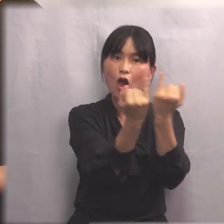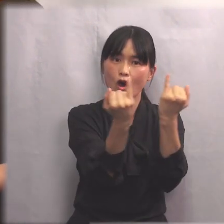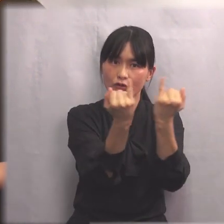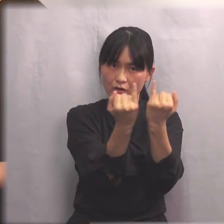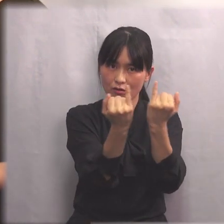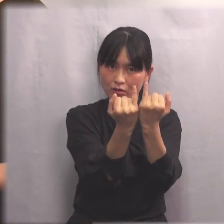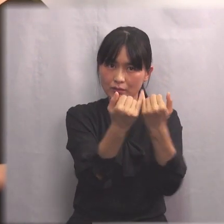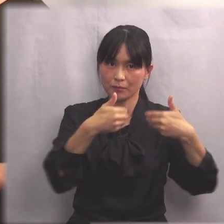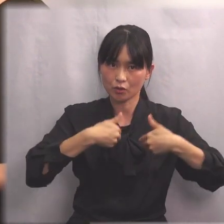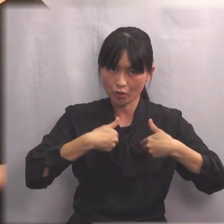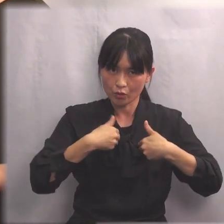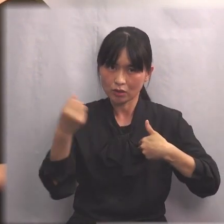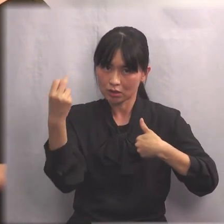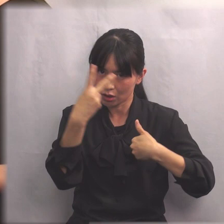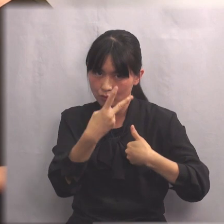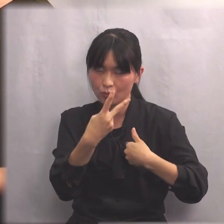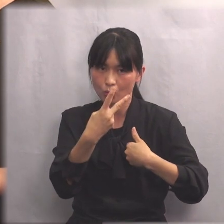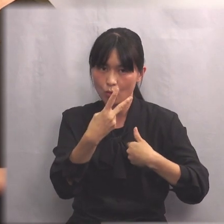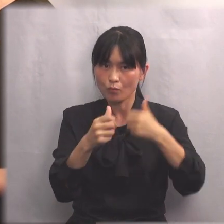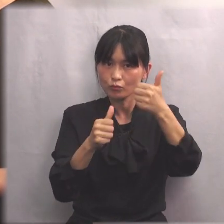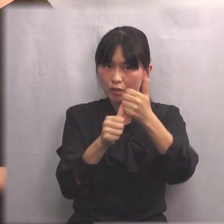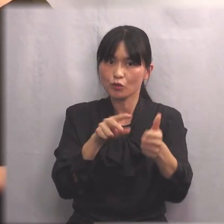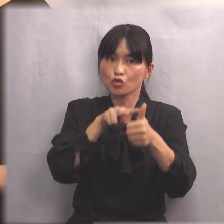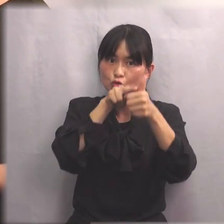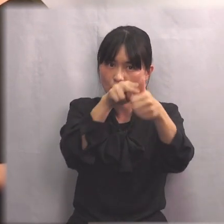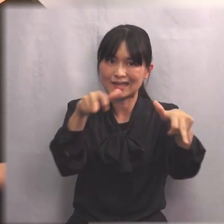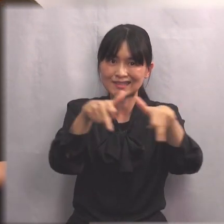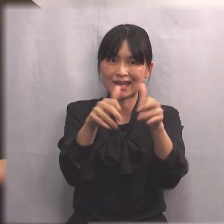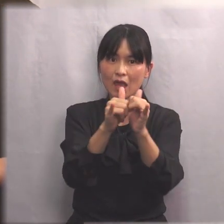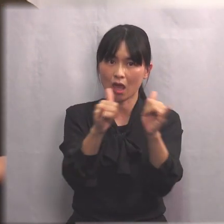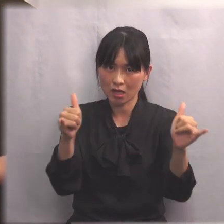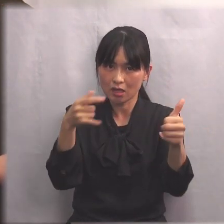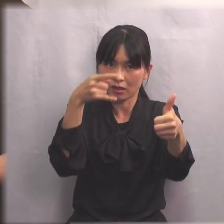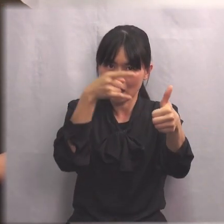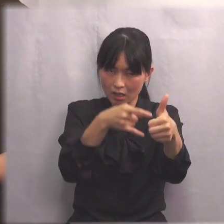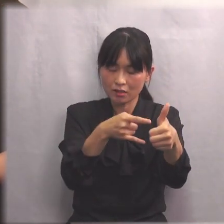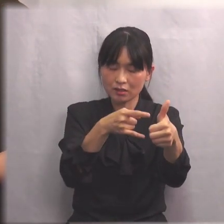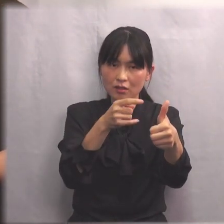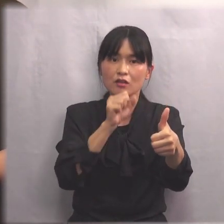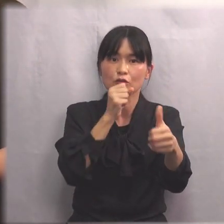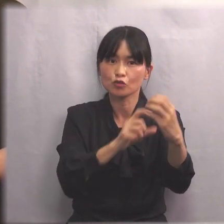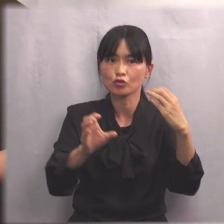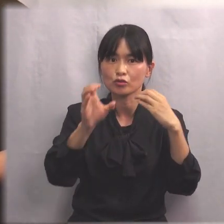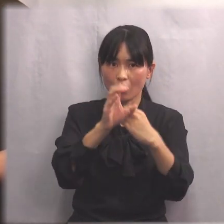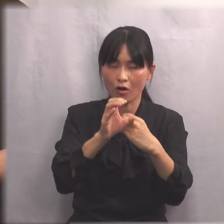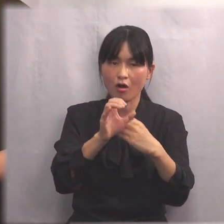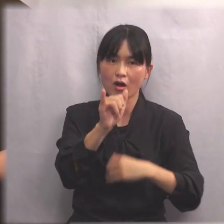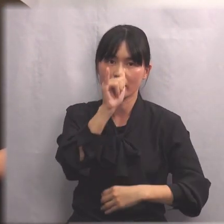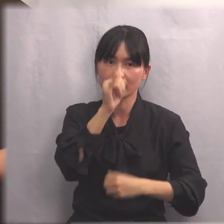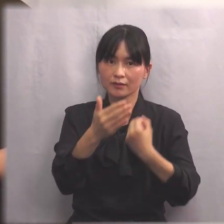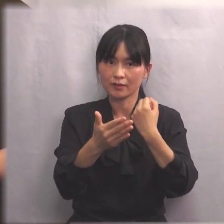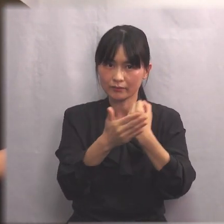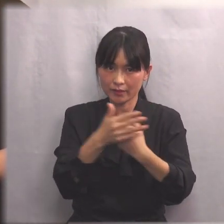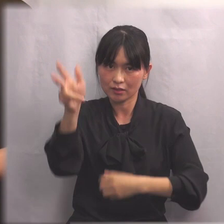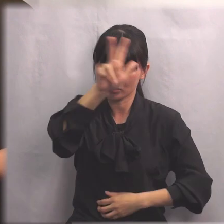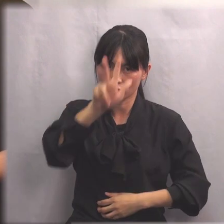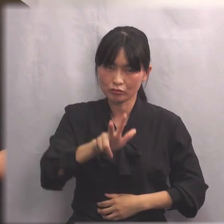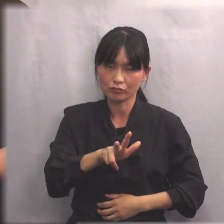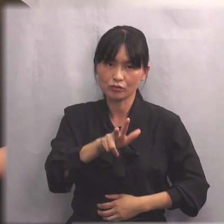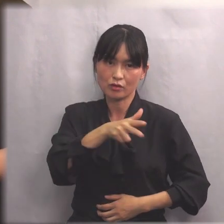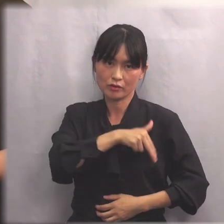이상은 여성이어야 합니다. 그리고 선출직 부대표에 출마하는 장애인 후보에게는 가산점을 부여하고 이 가산점에